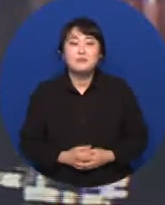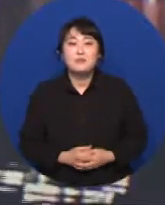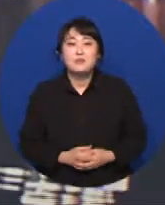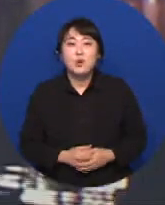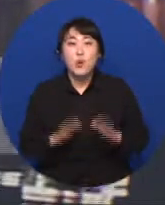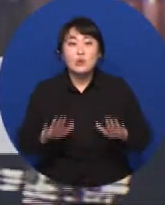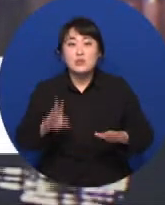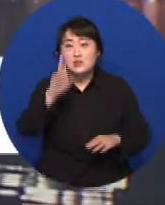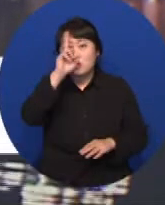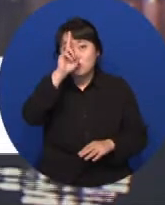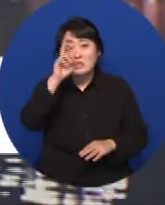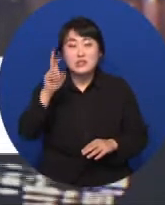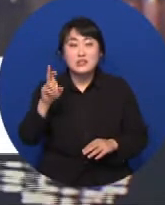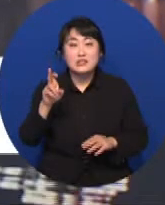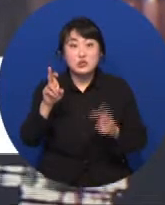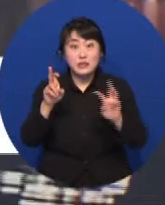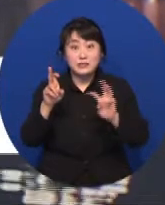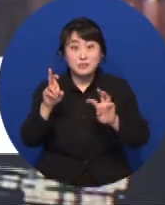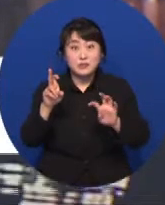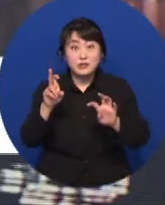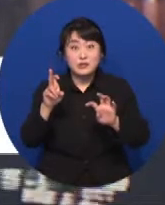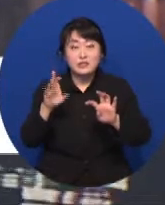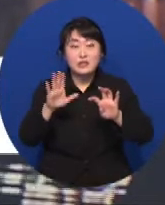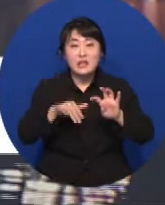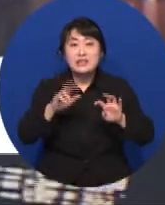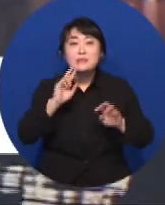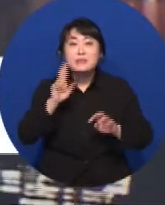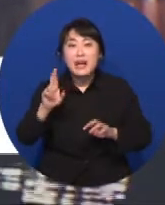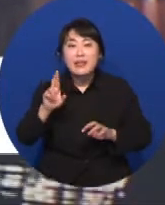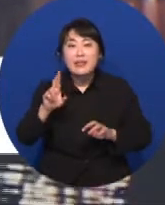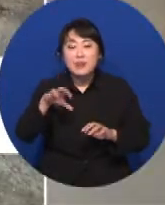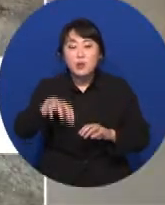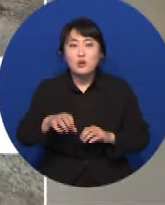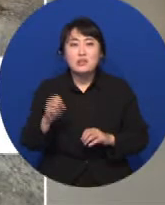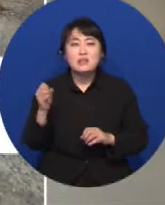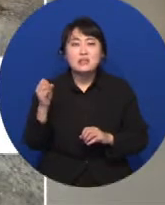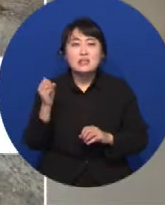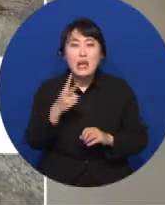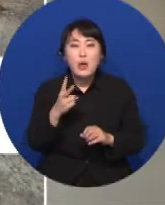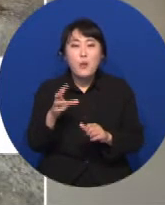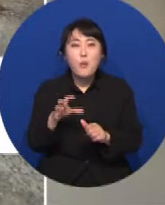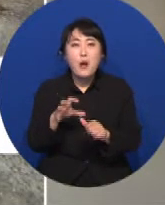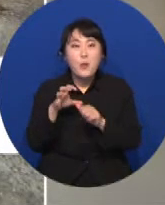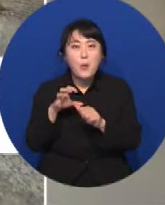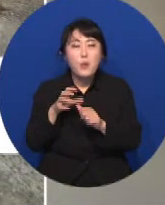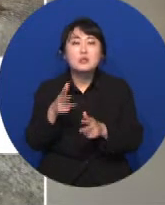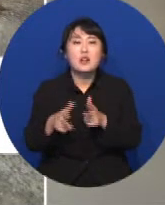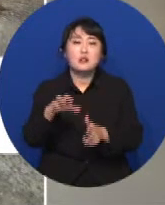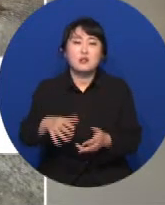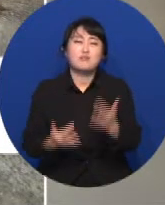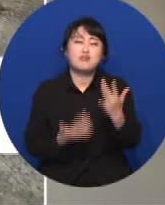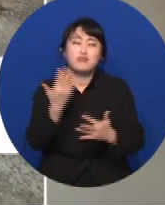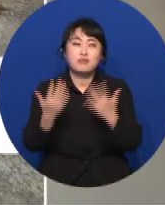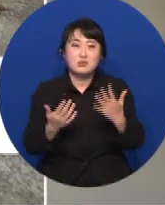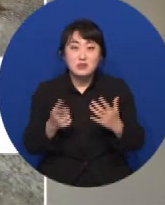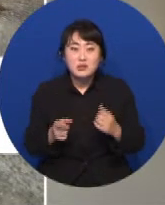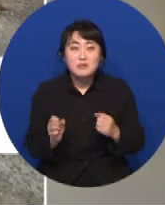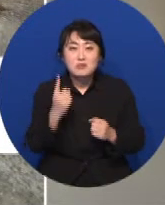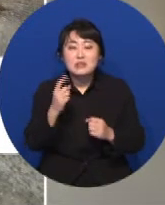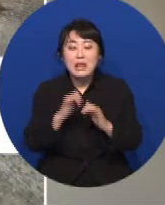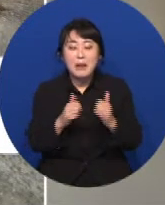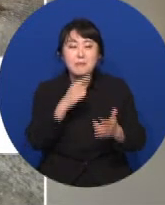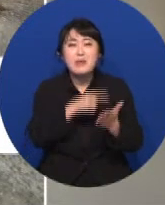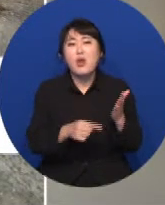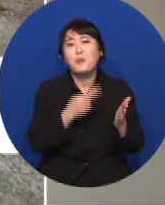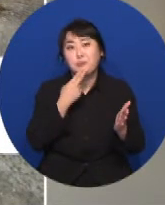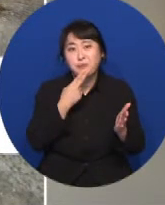오늘 난 12시 40분쯤 금산군 추부면 외 1 자원 재활용 공장에서 불이 났습니다 이 불로 인명피해는 발생하지